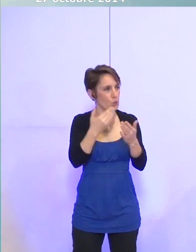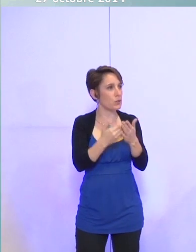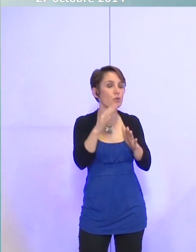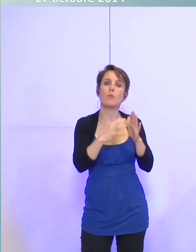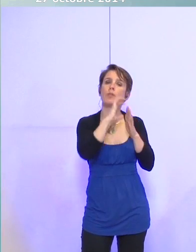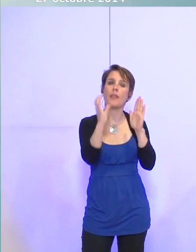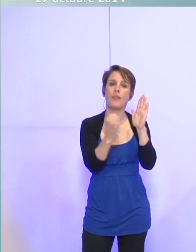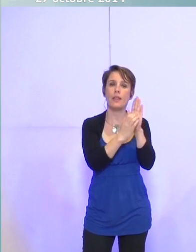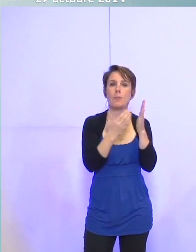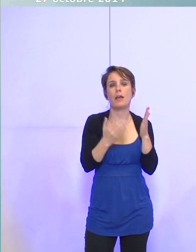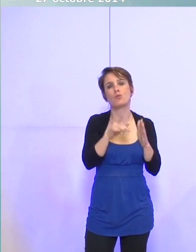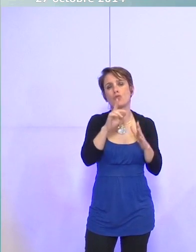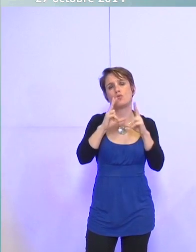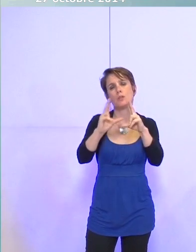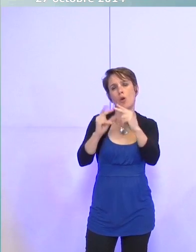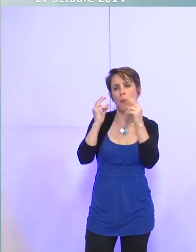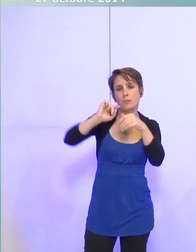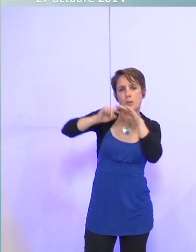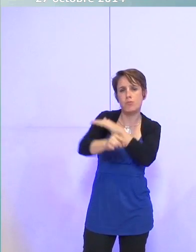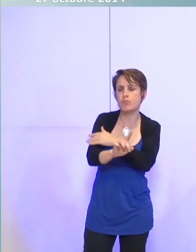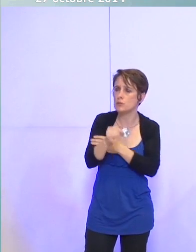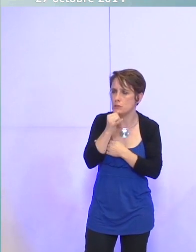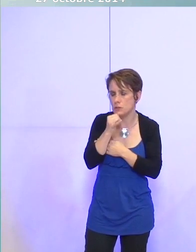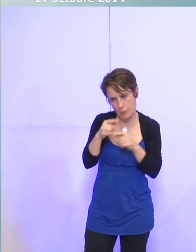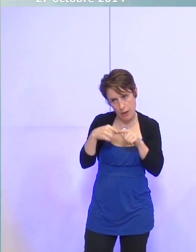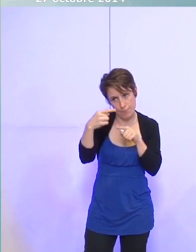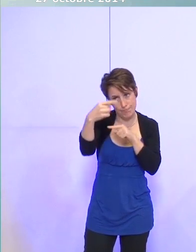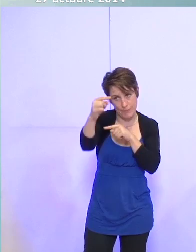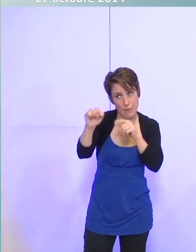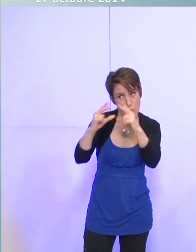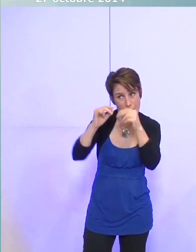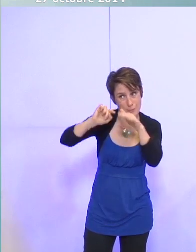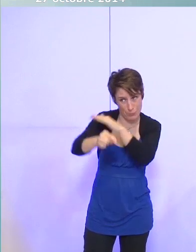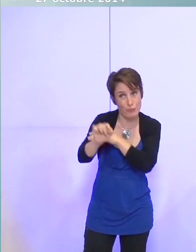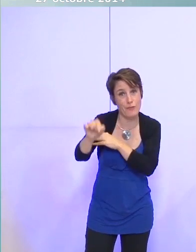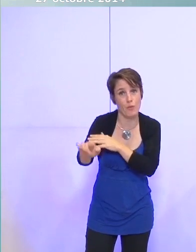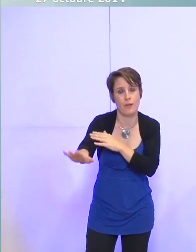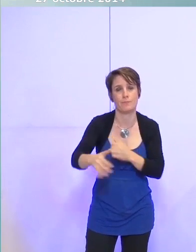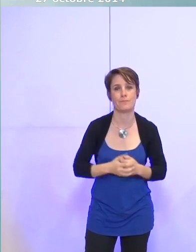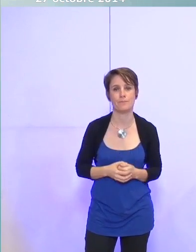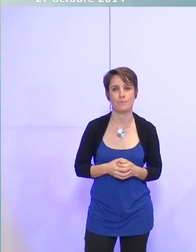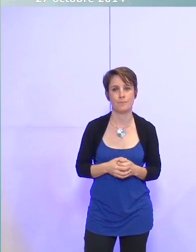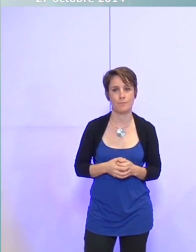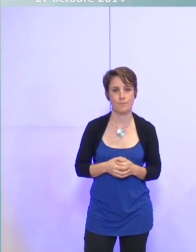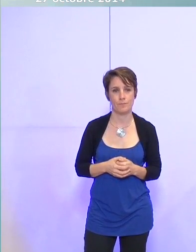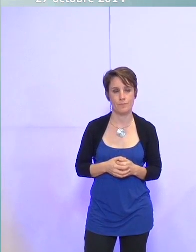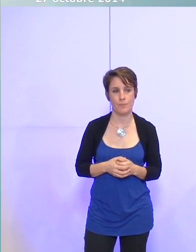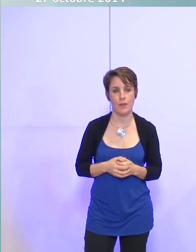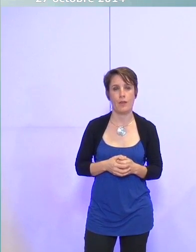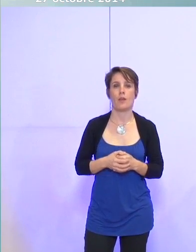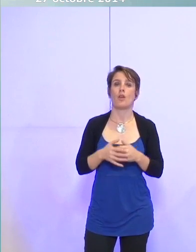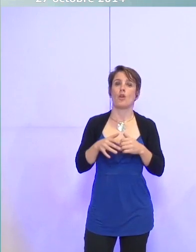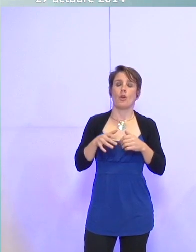pas l'objectif de le préciser, mais il faudra y revenir assez rapidement. La démarche Open Data doit donc sortir le plus